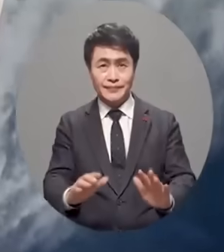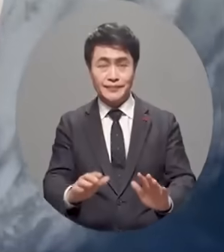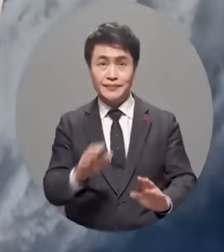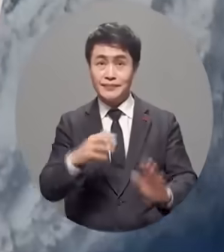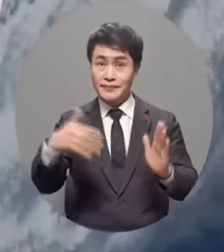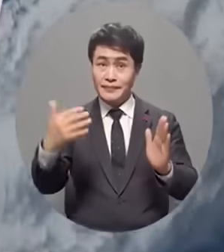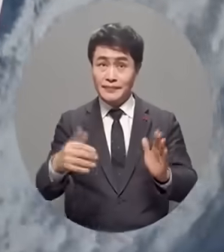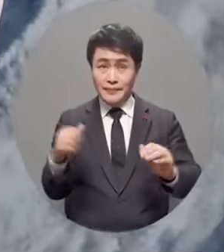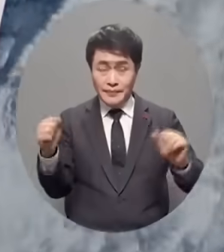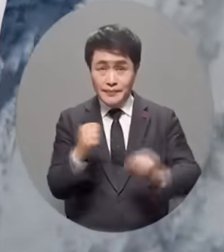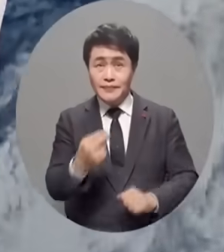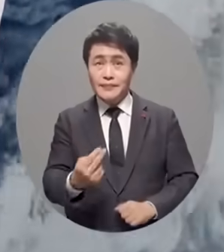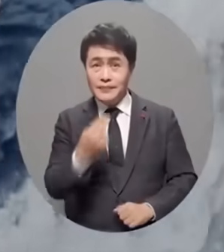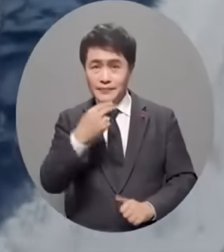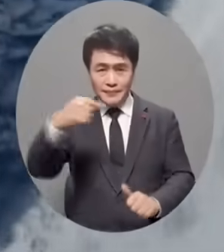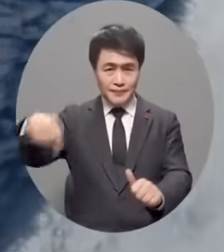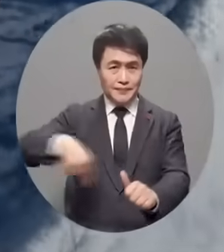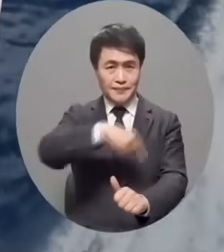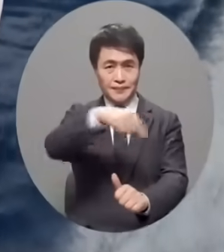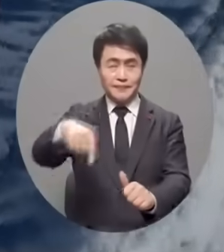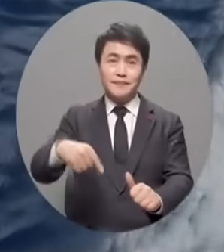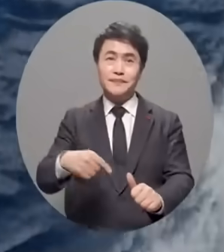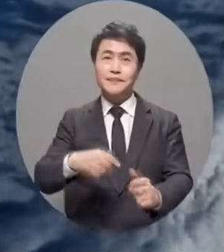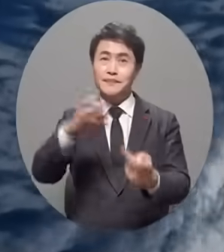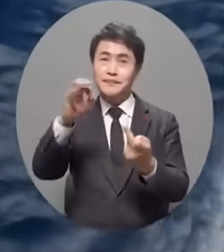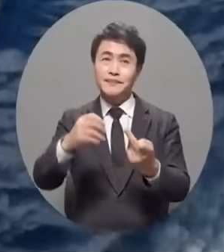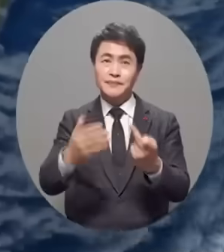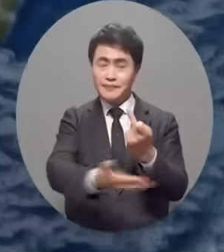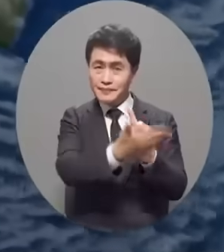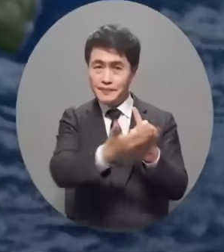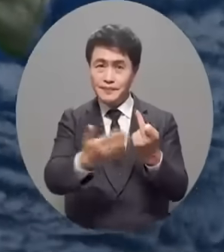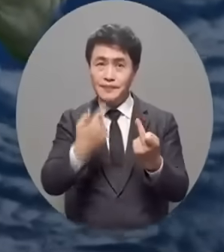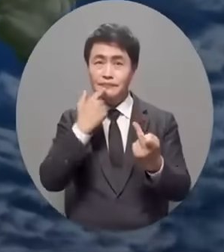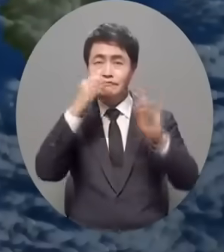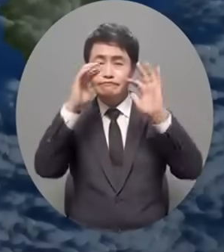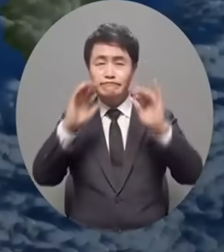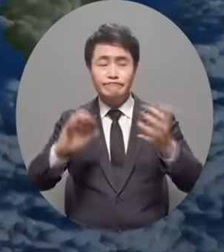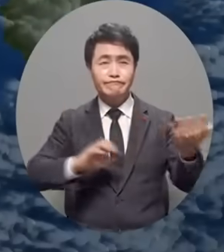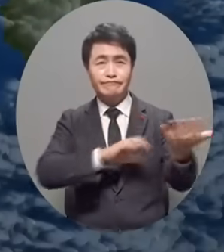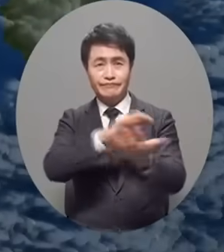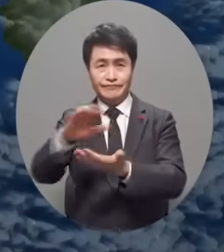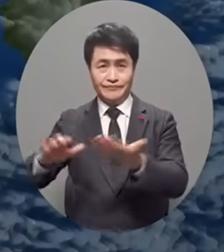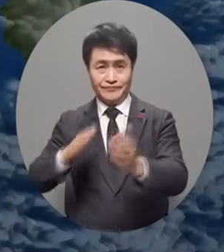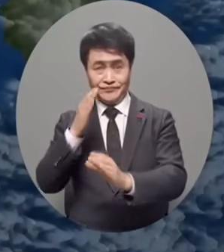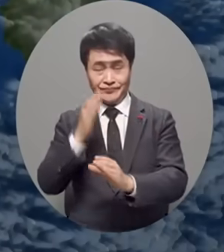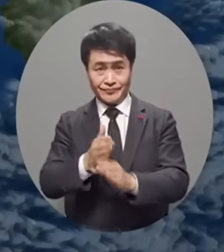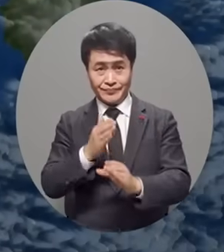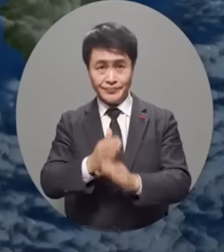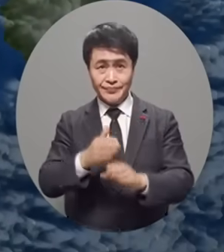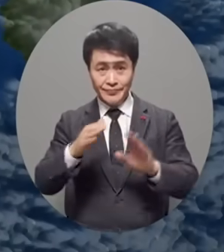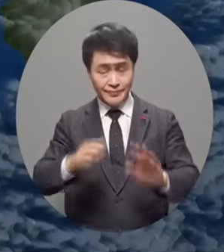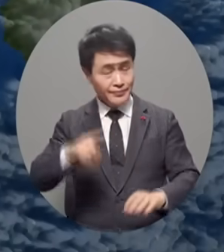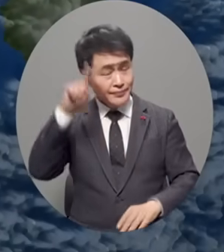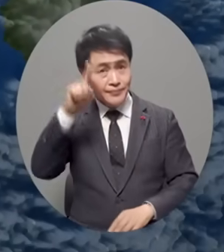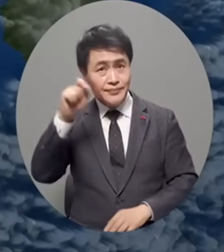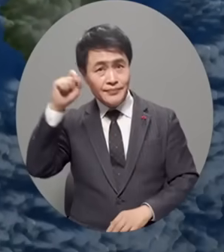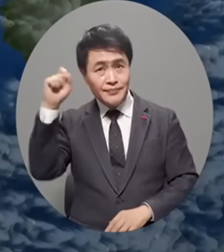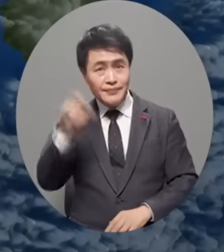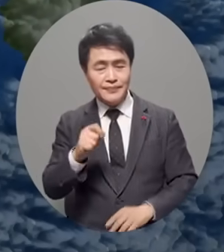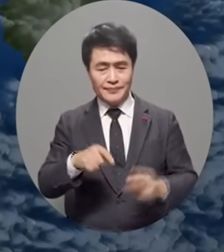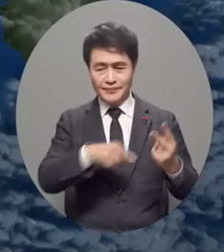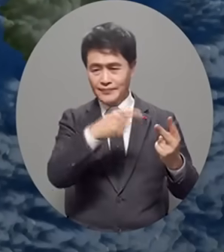찬 대륙고기압의 영향으로 지금 서해안과 제주도로는 눈구름이 유입되고 있는데요. 이들 지역 내일 새벽까지